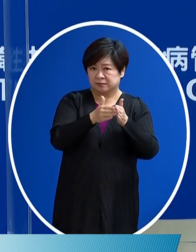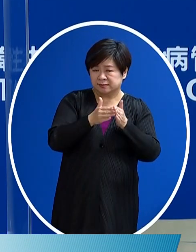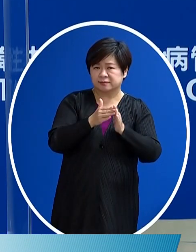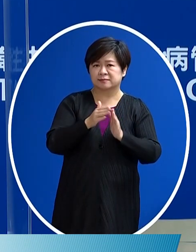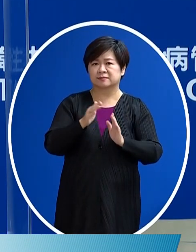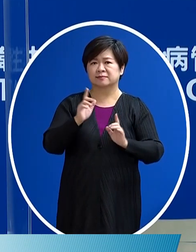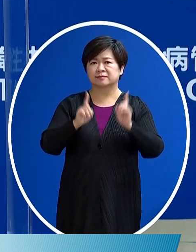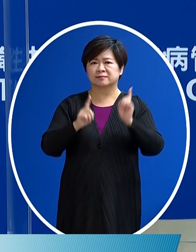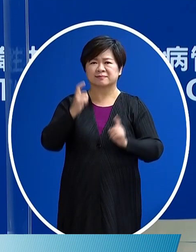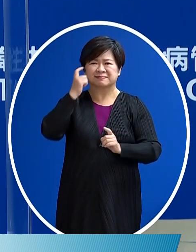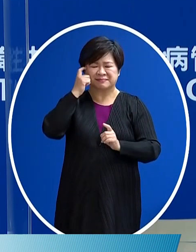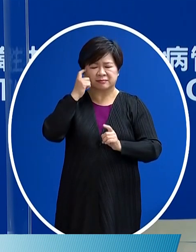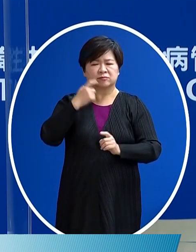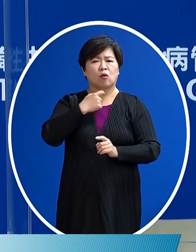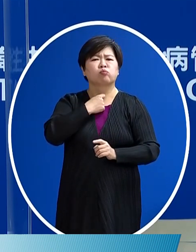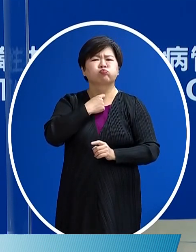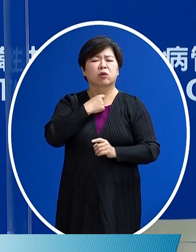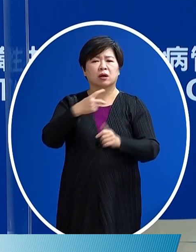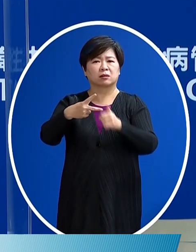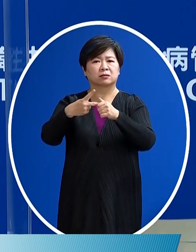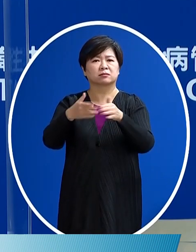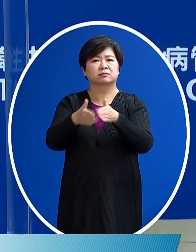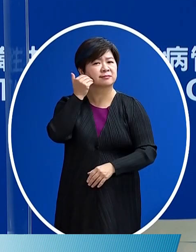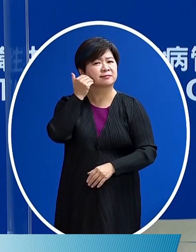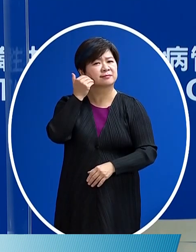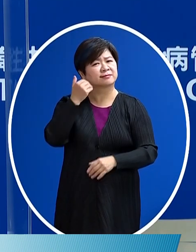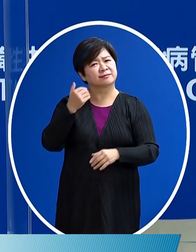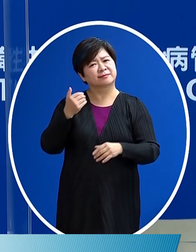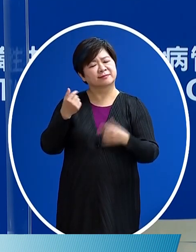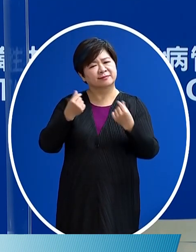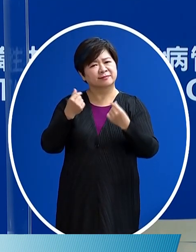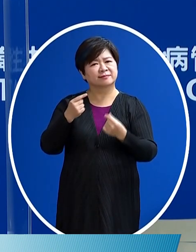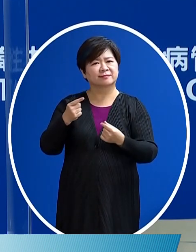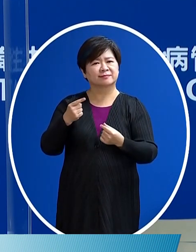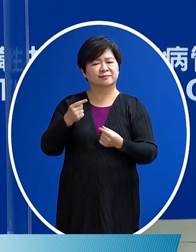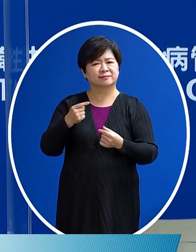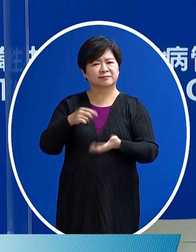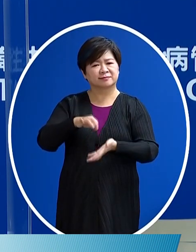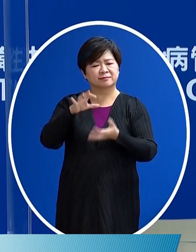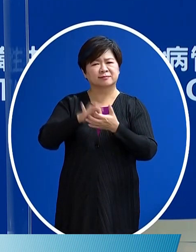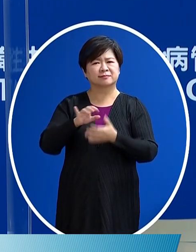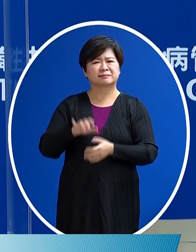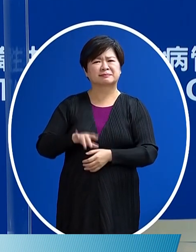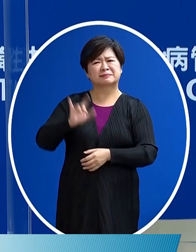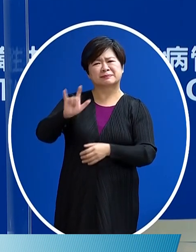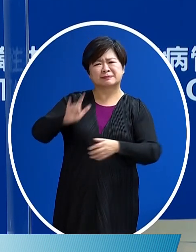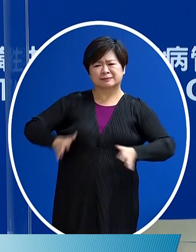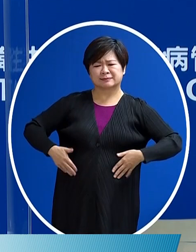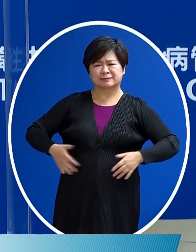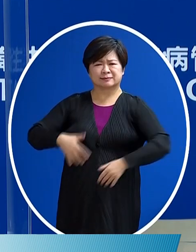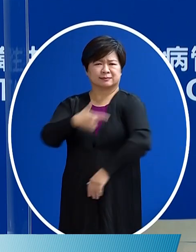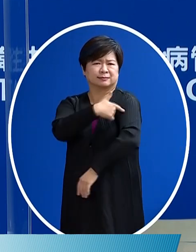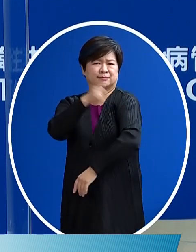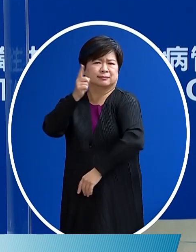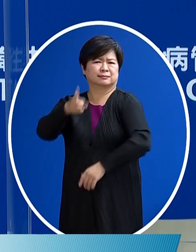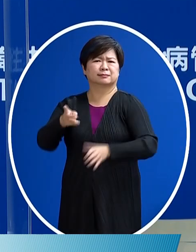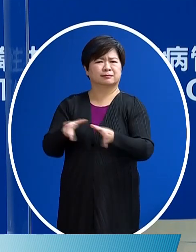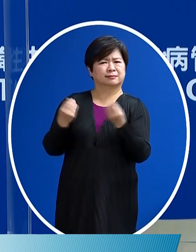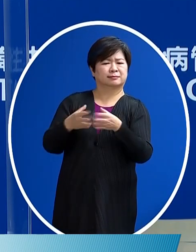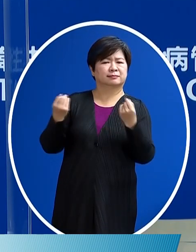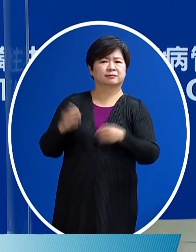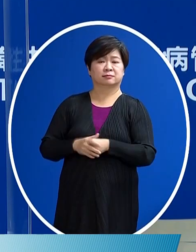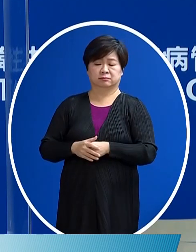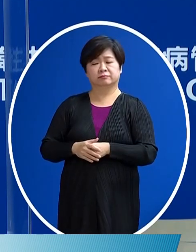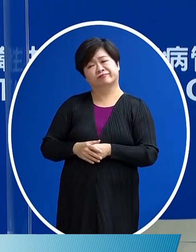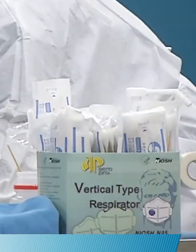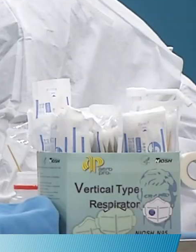烈意愿要打的对象，我们就不阻止。支持暂缓的这个专家都是这就是往